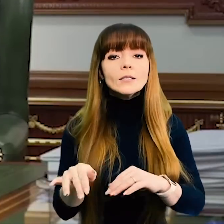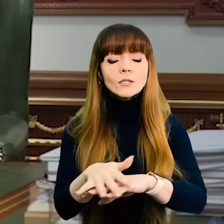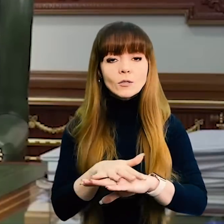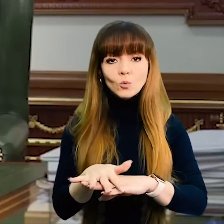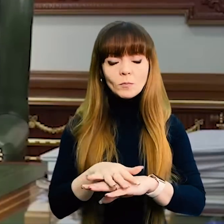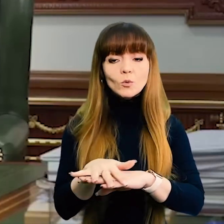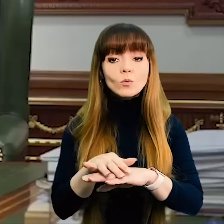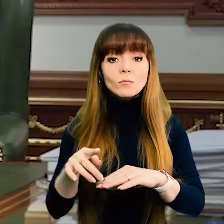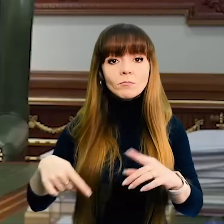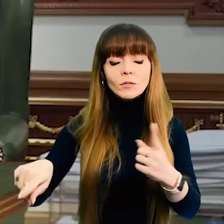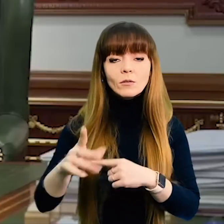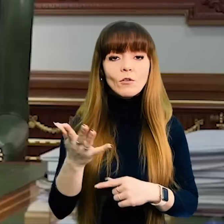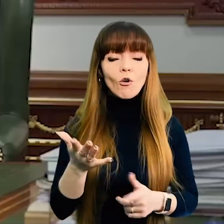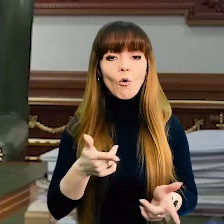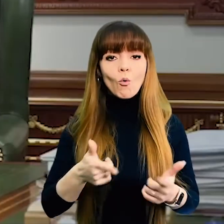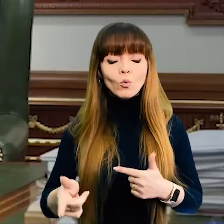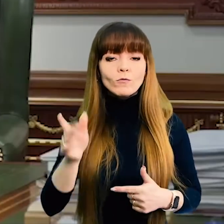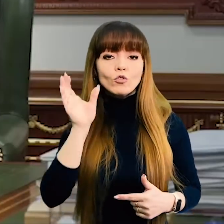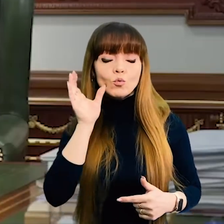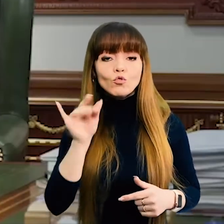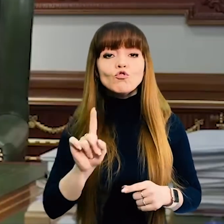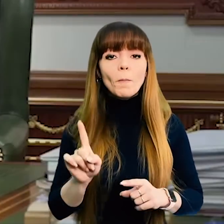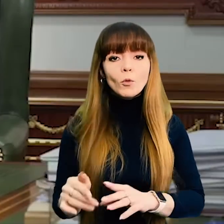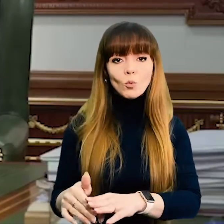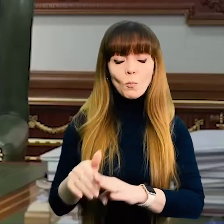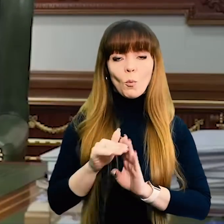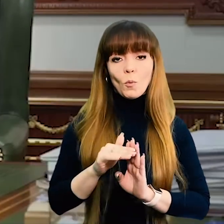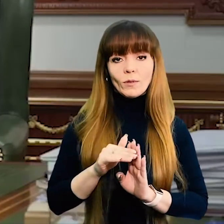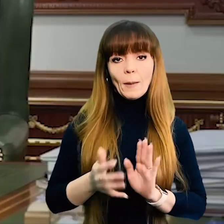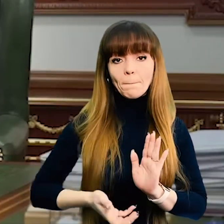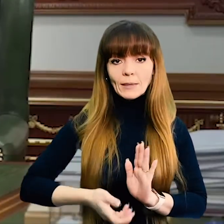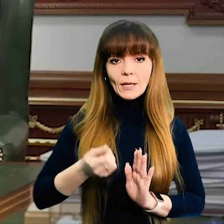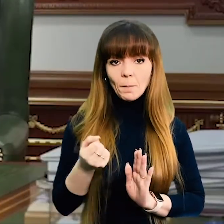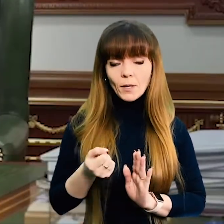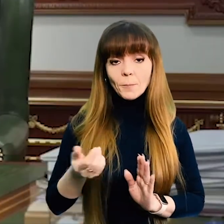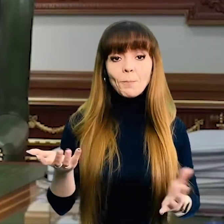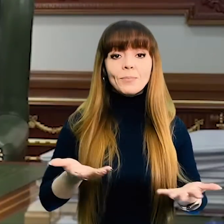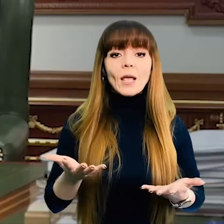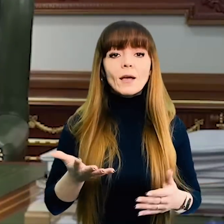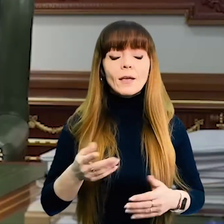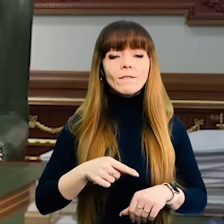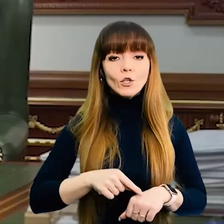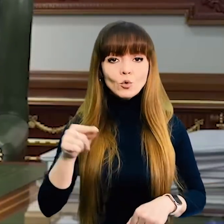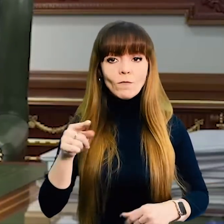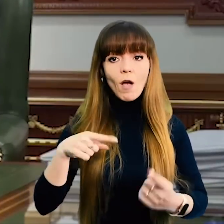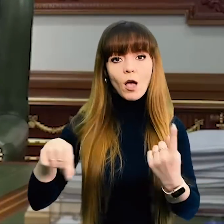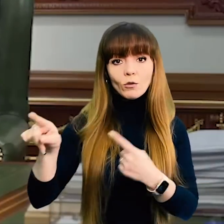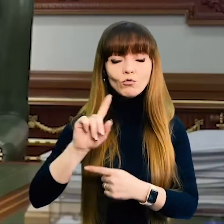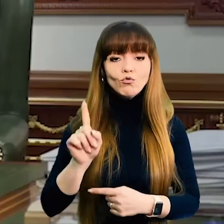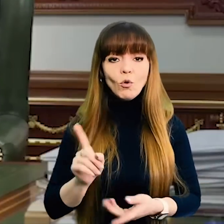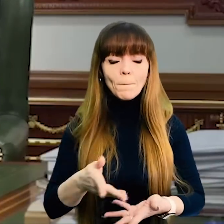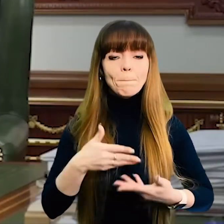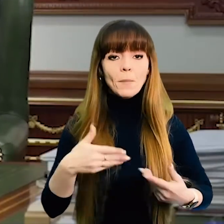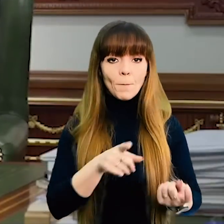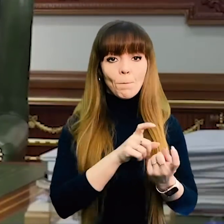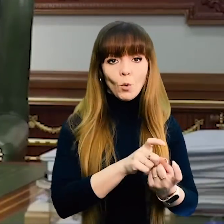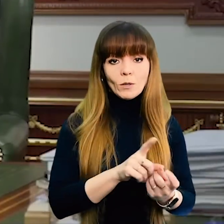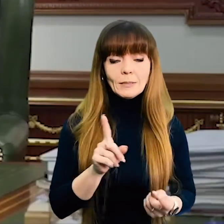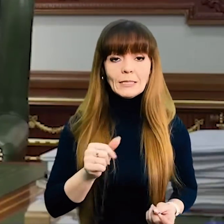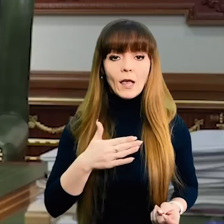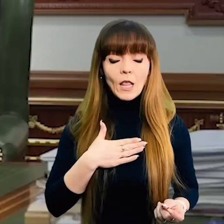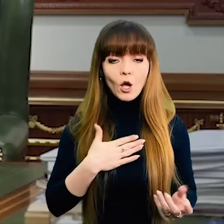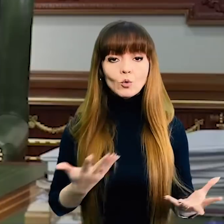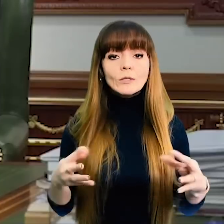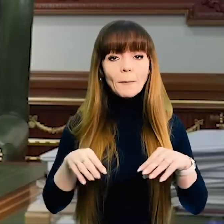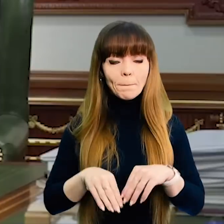які хочуть почути Україну і готові почути її, щоб допомогти, підтримати. Які відчувають, що ми